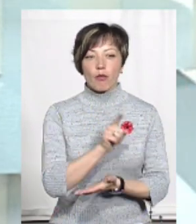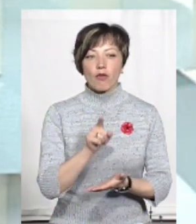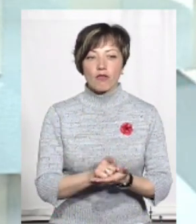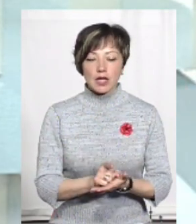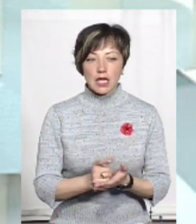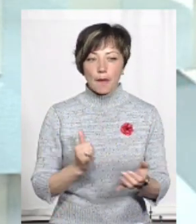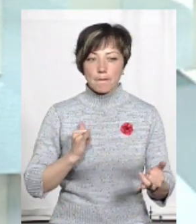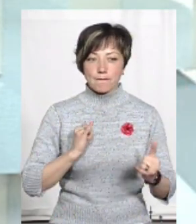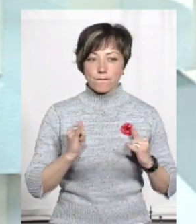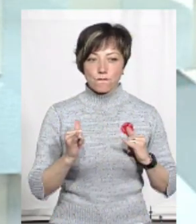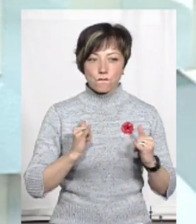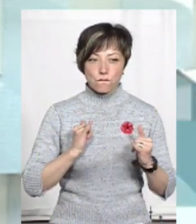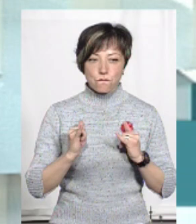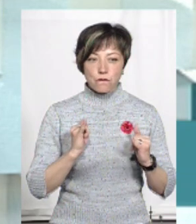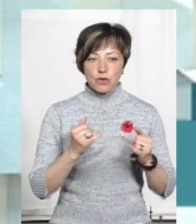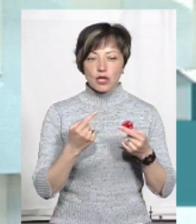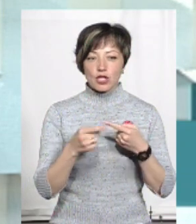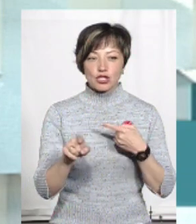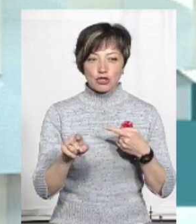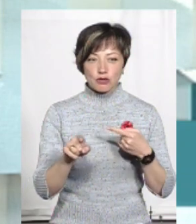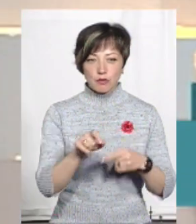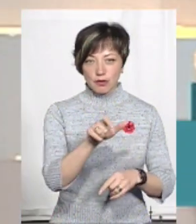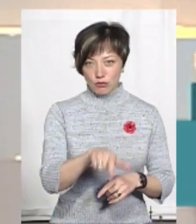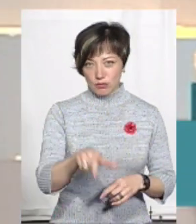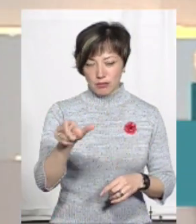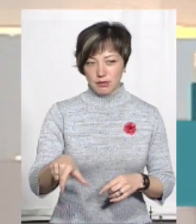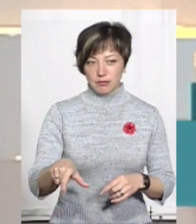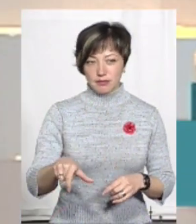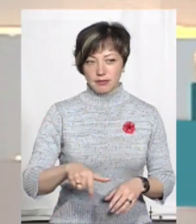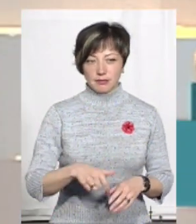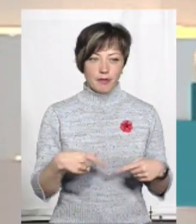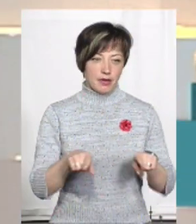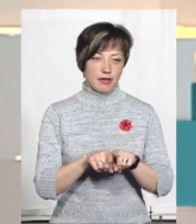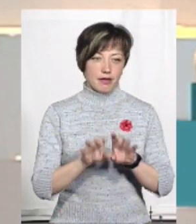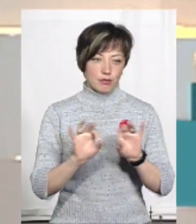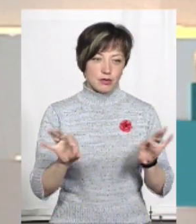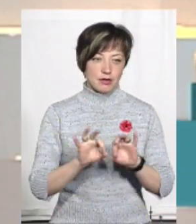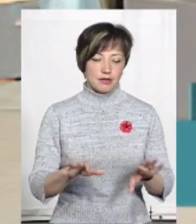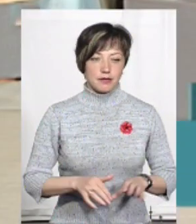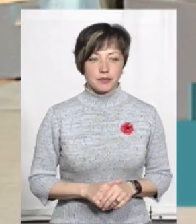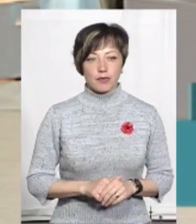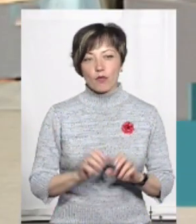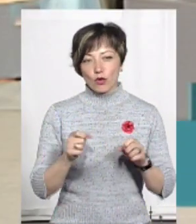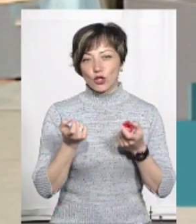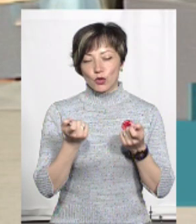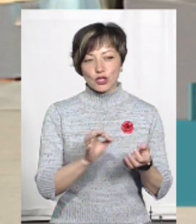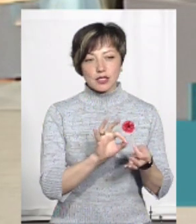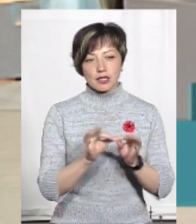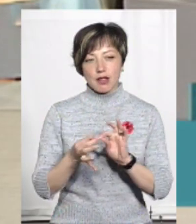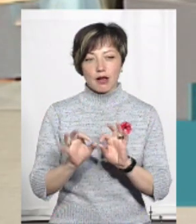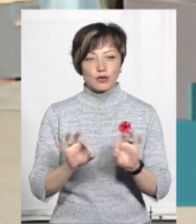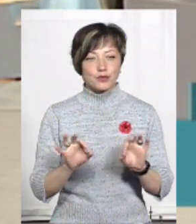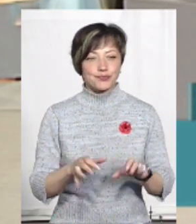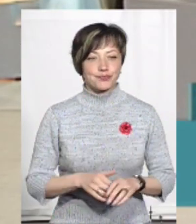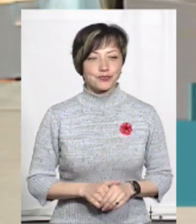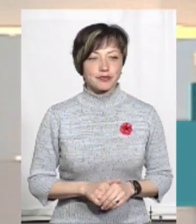повинна толеруватися будь-якими іншими ідентичностями. Я би так відповів. Може, трішечки складно по-філософськи?